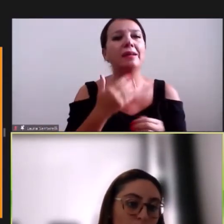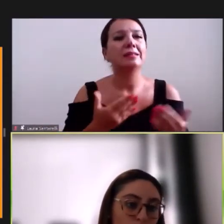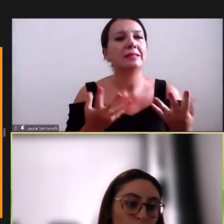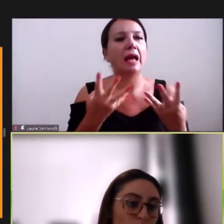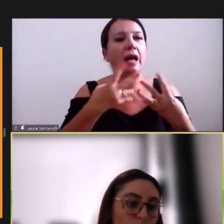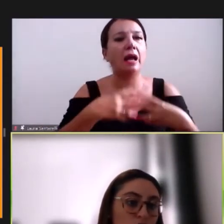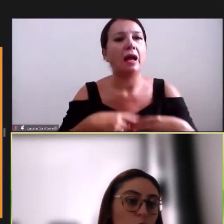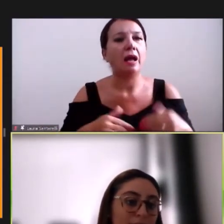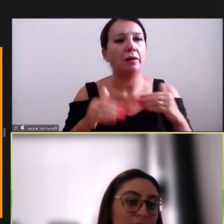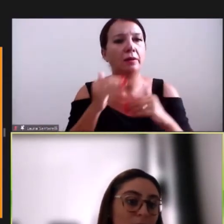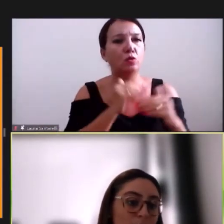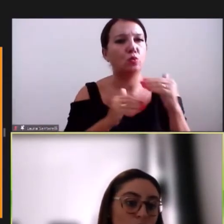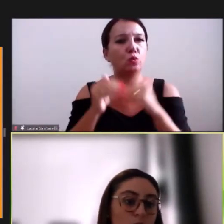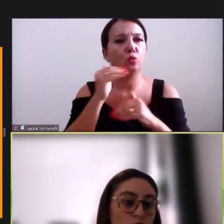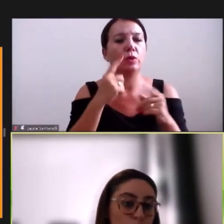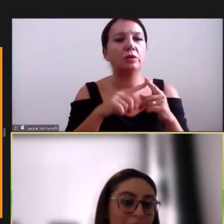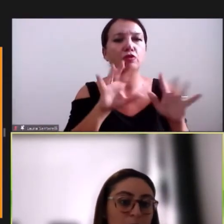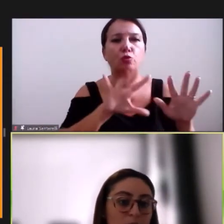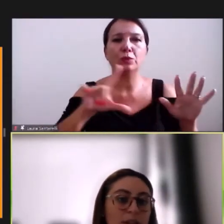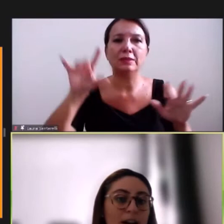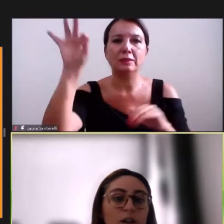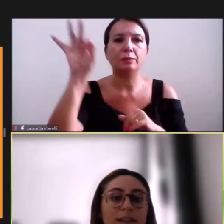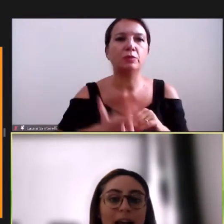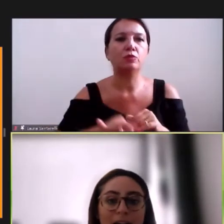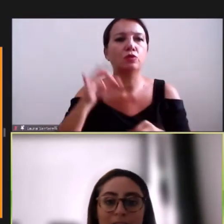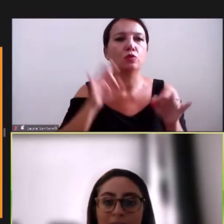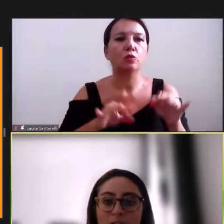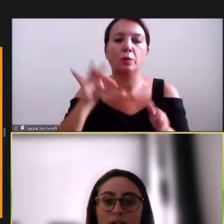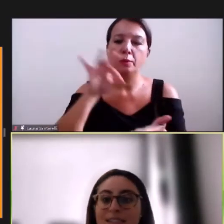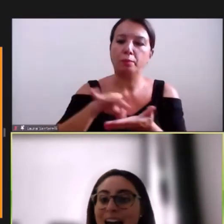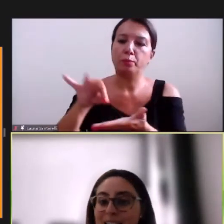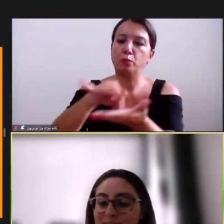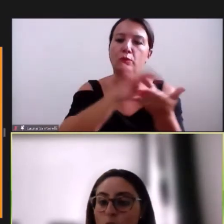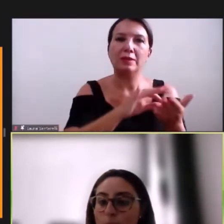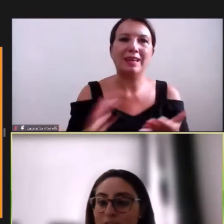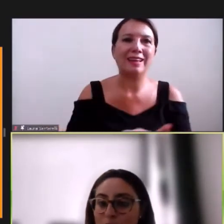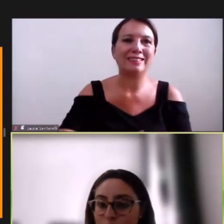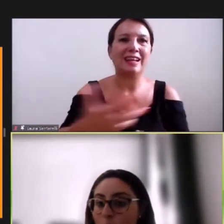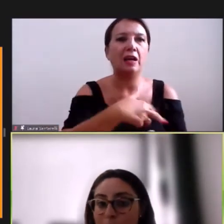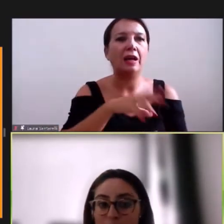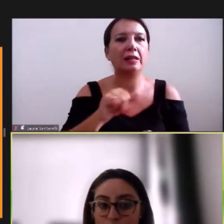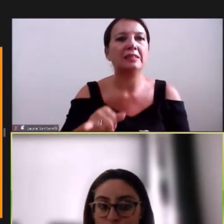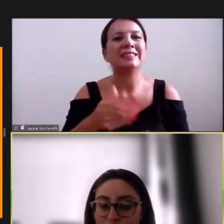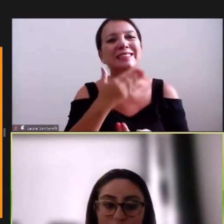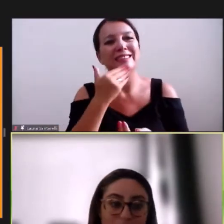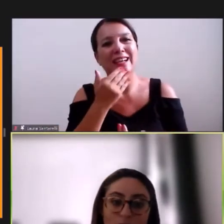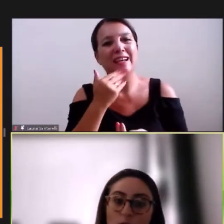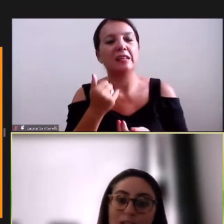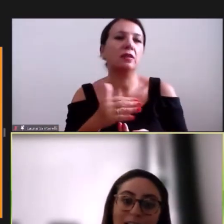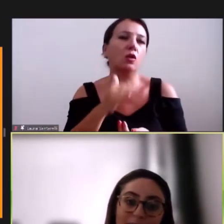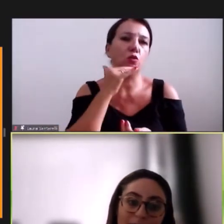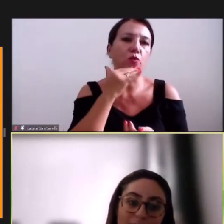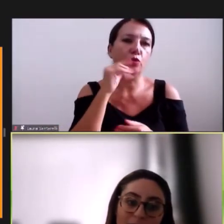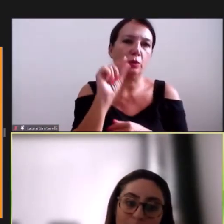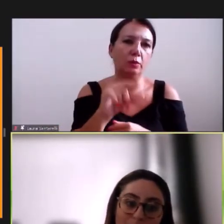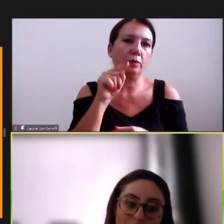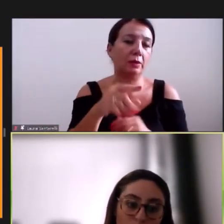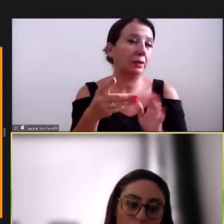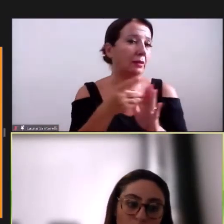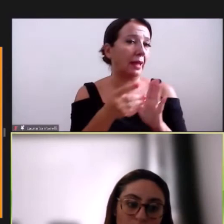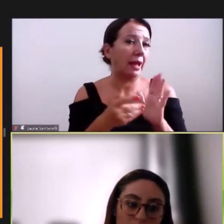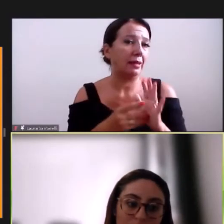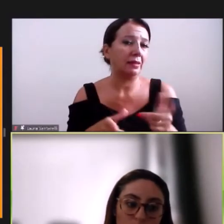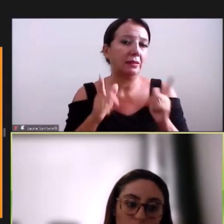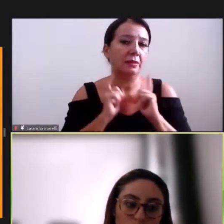perché appunto il 57% giudica i punti di raccolta RAE scarsi o appena sufficienti. Questi sono dati che